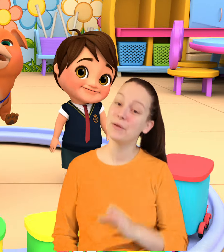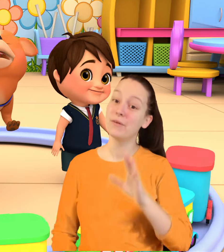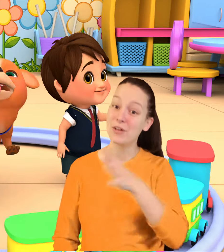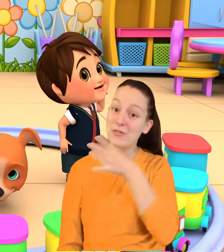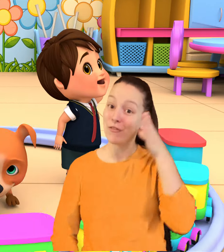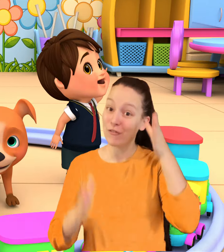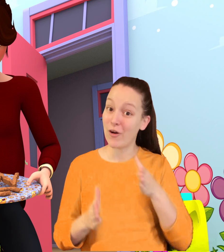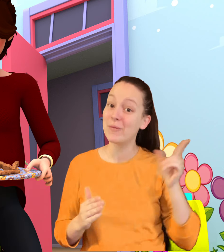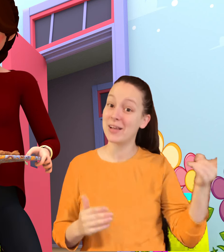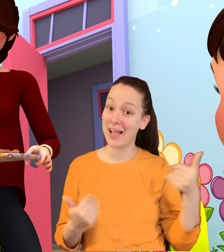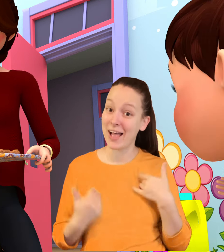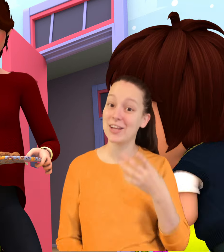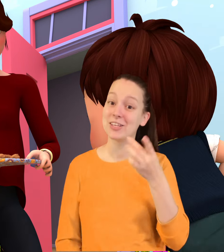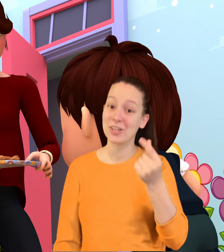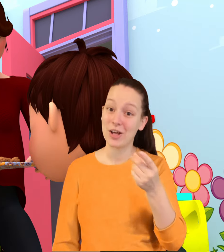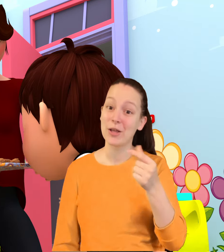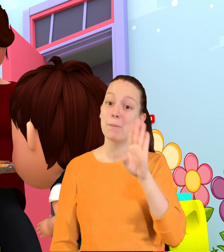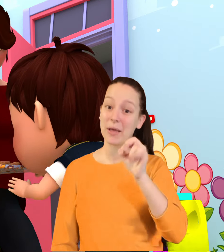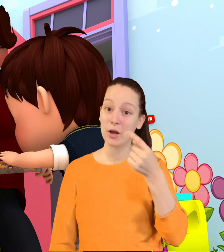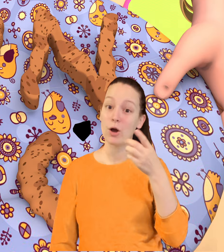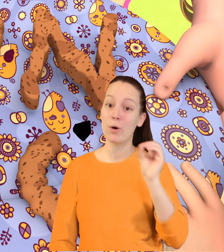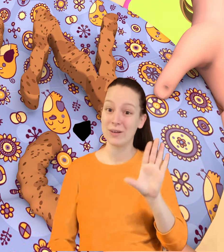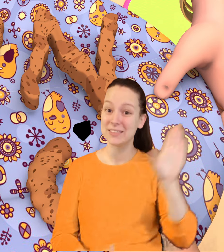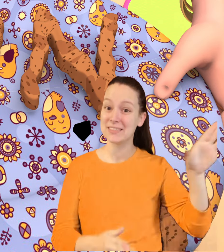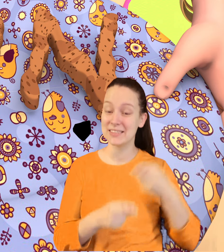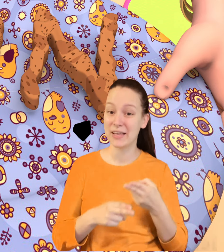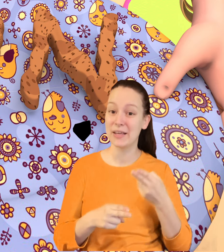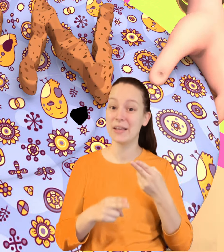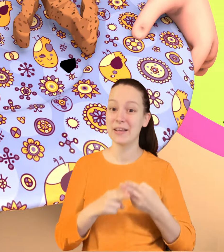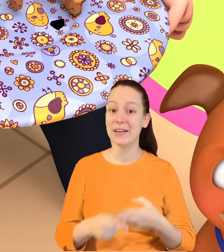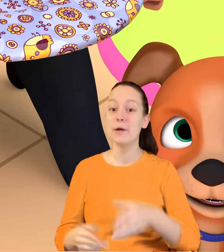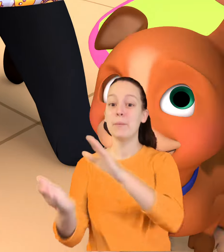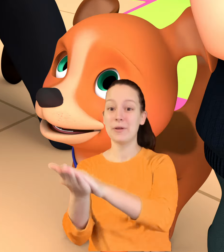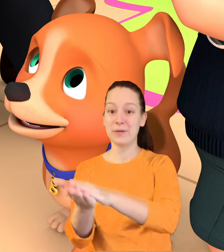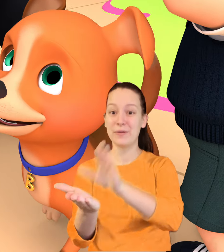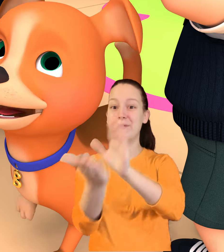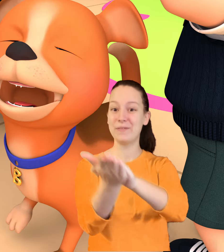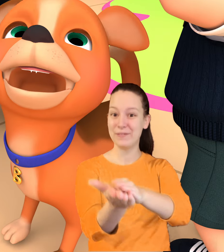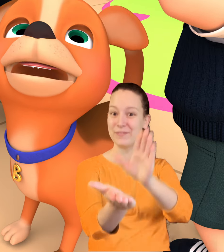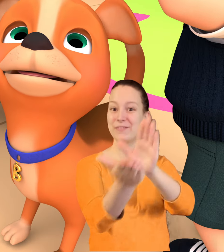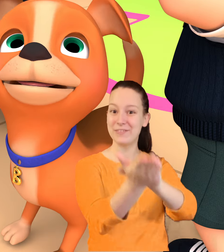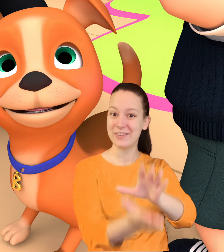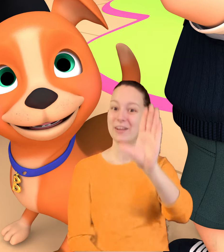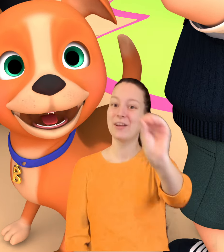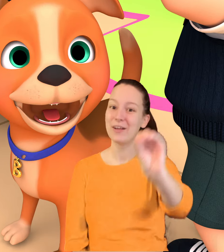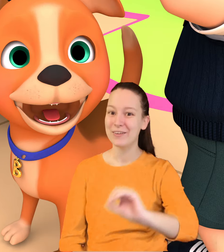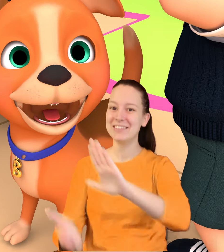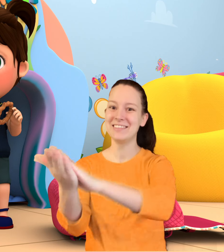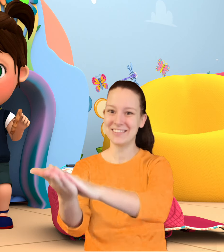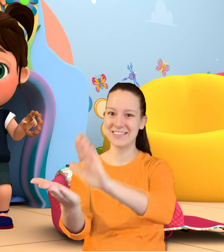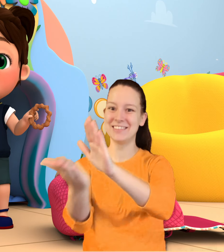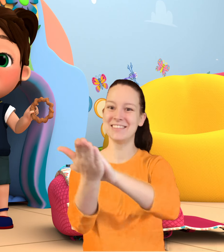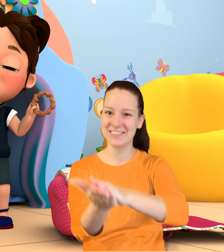ビンゴノフのわんこの名はビンゴ